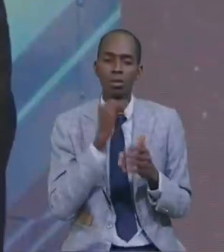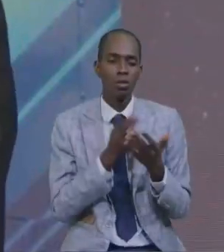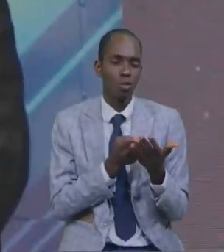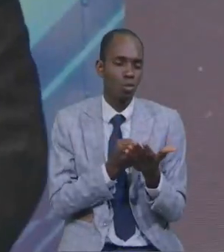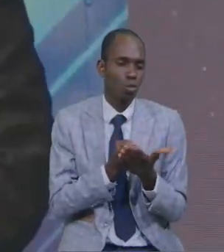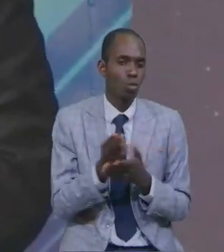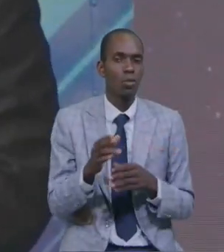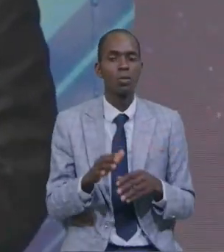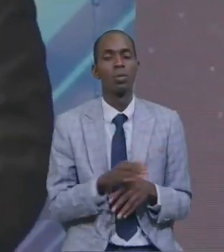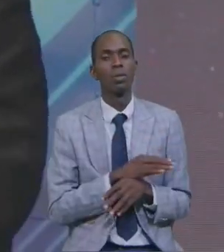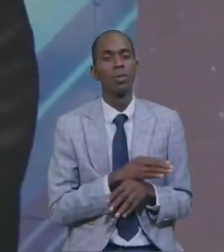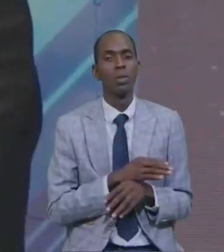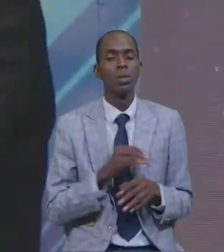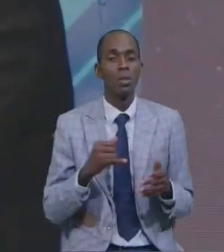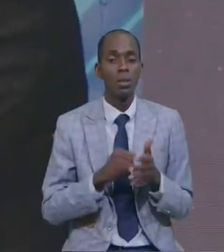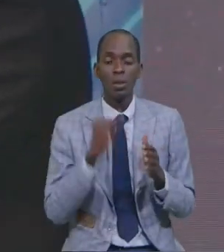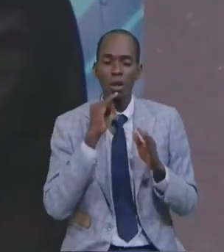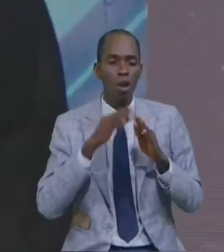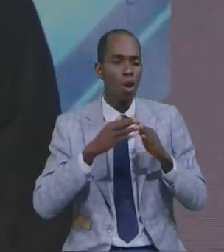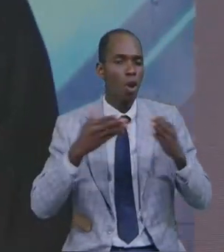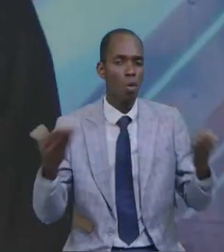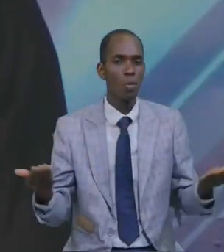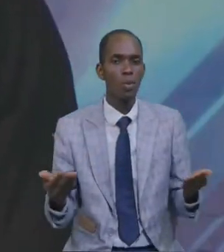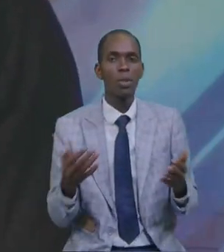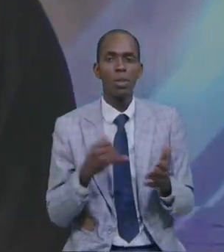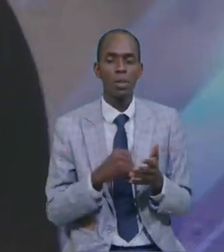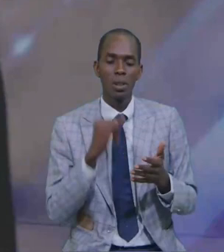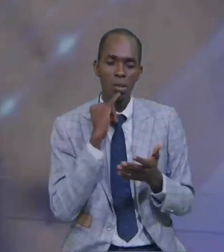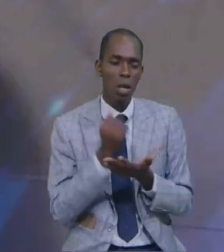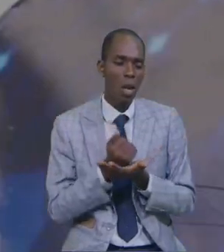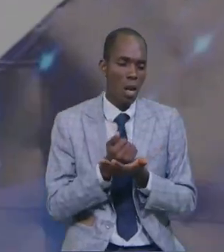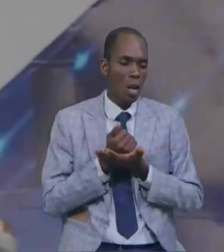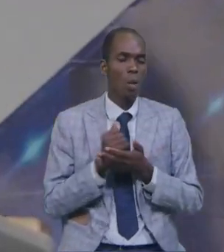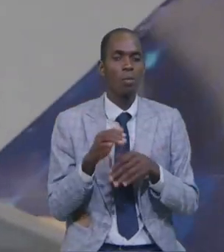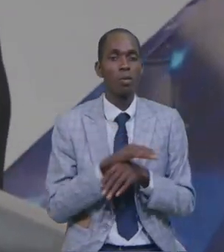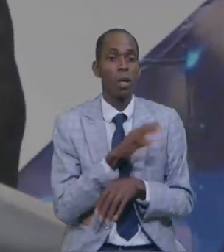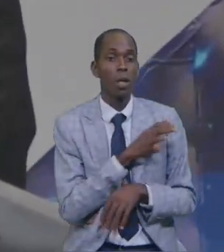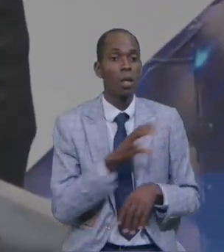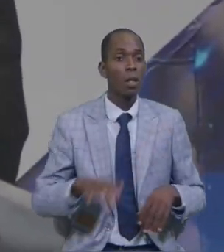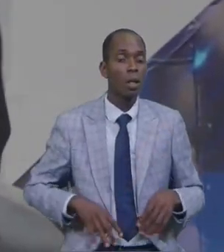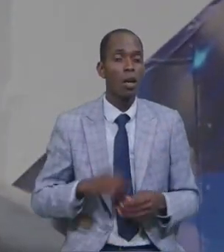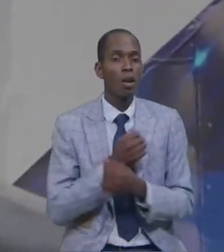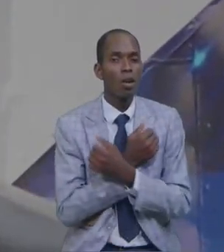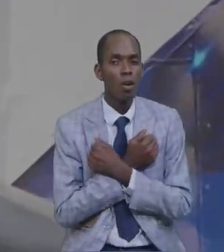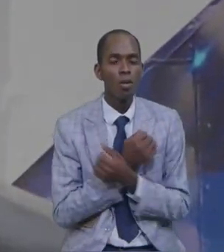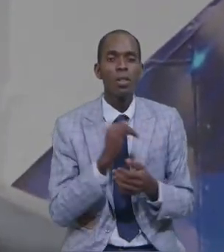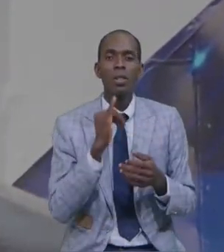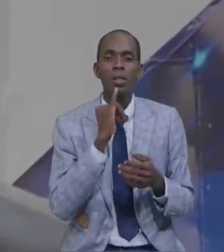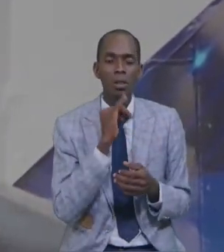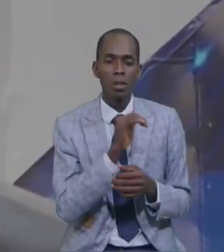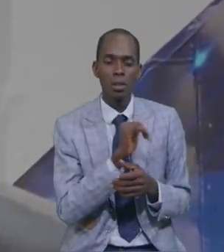L'amour de Christ est sacrificiel. Et quand nous sommes sanctifiés, alors nous